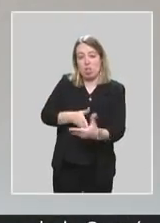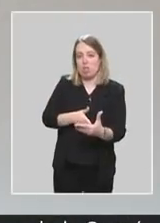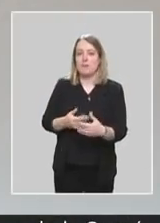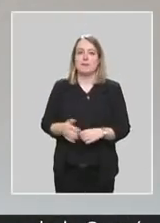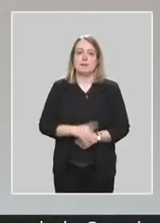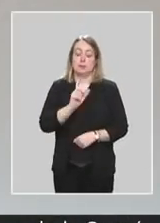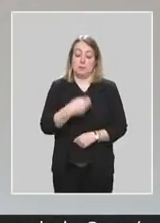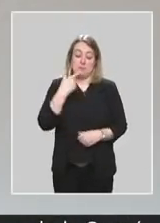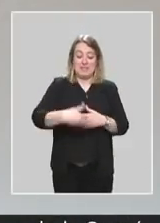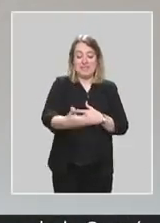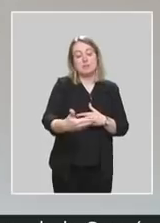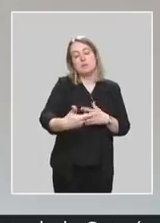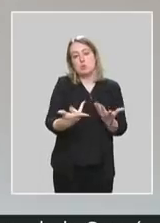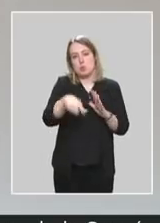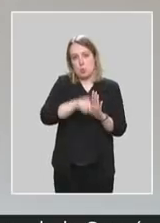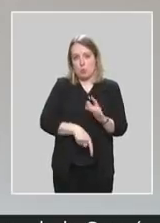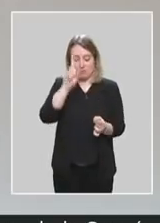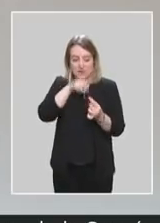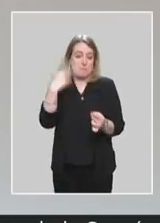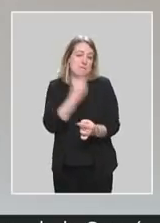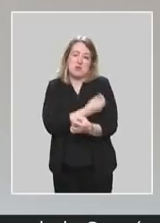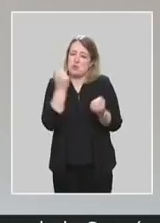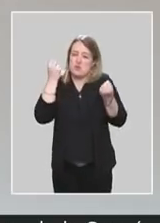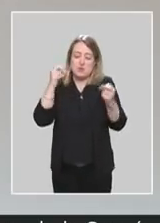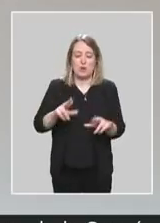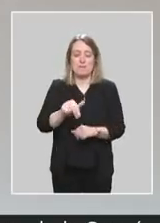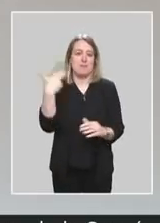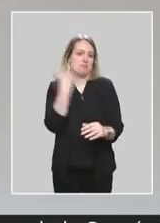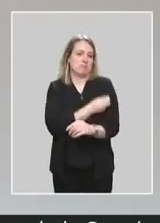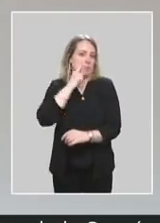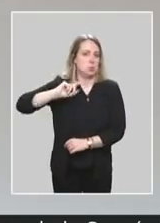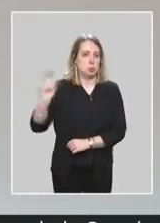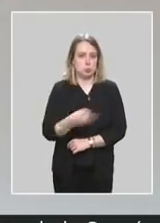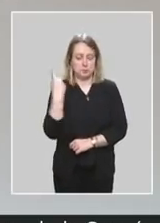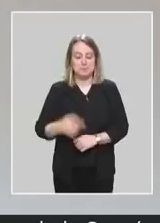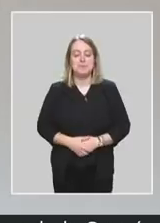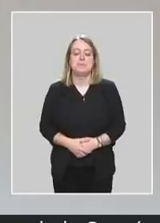arriver, chacun pourra avoir été vacciné en bonne et due forme.